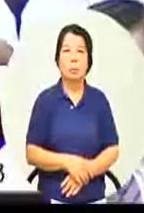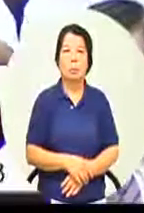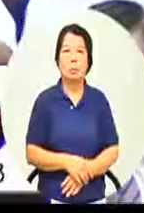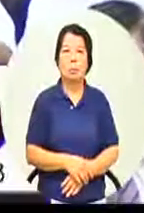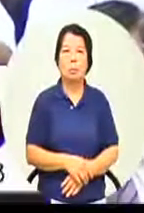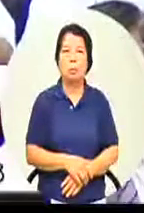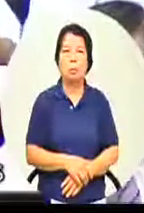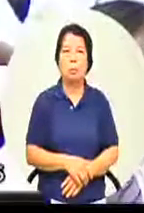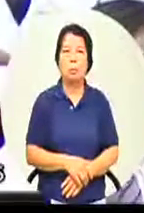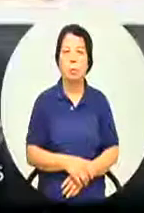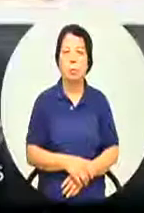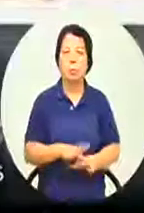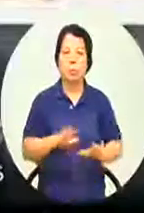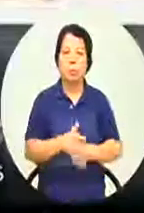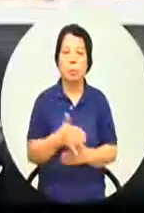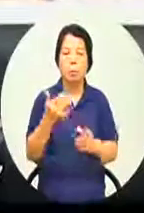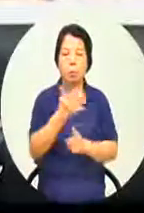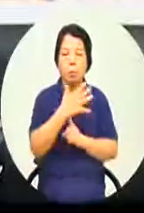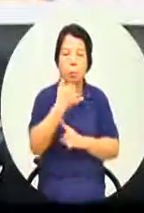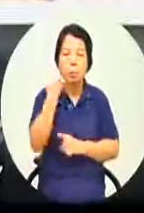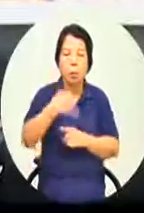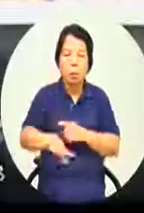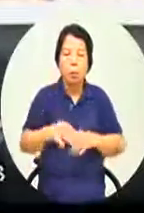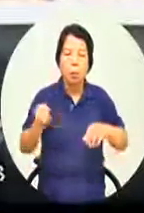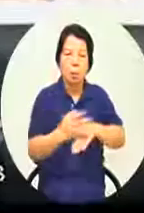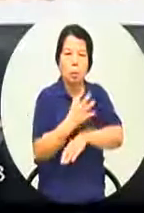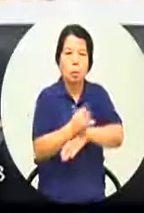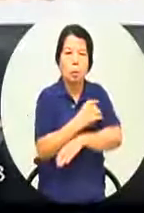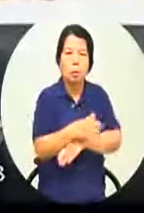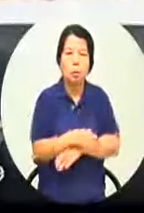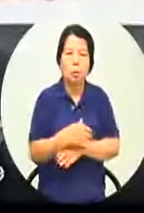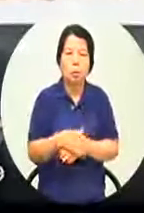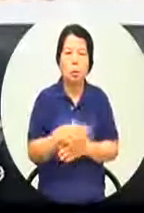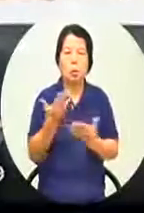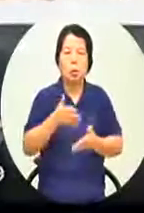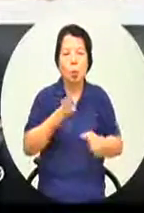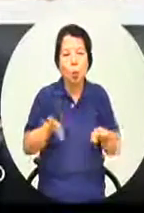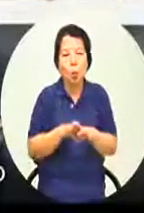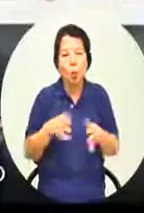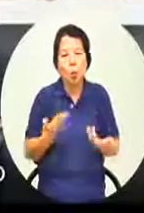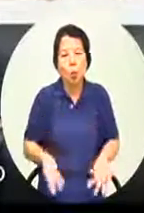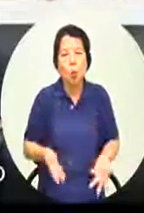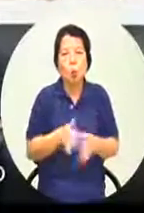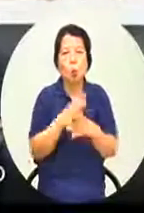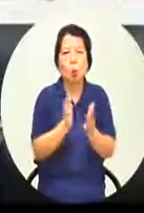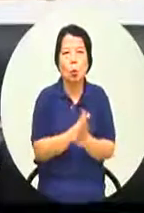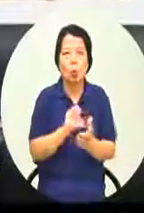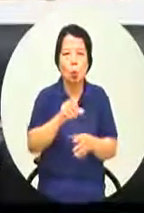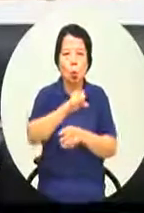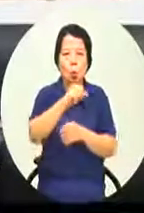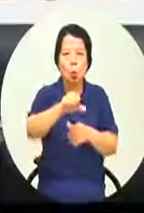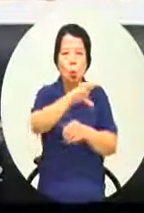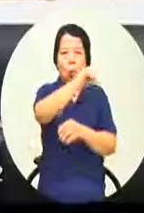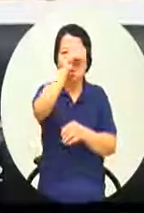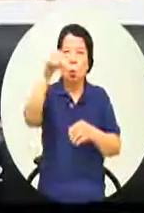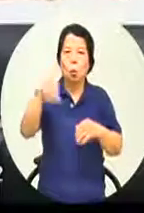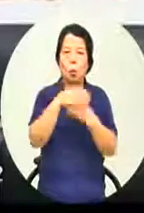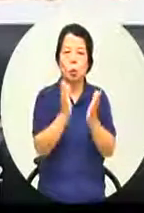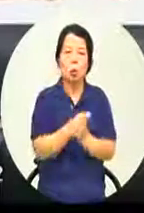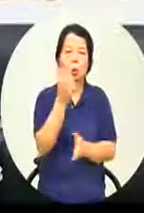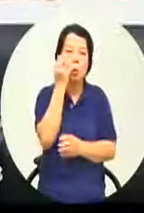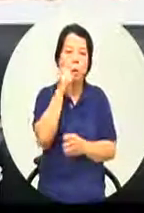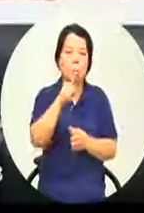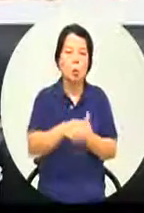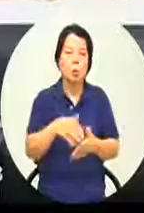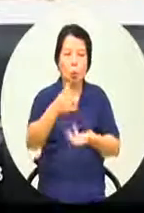长告诉我们说，旗津沙滩度假这个五星级，号称非常一个重要指标的那个观光的饭